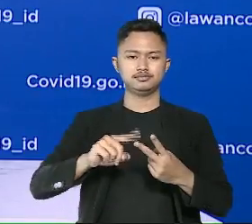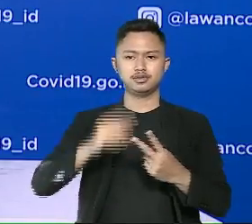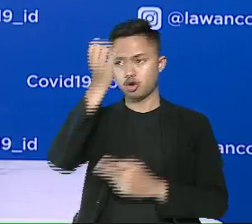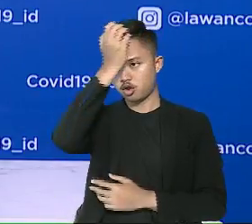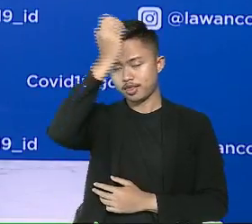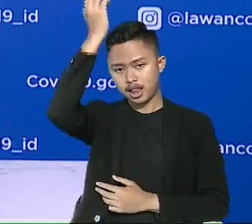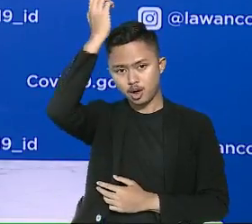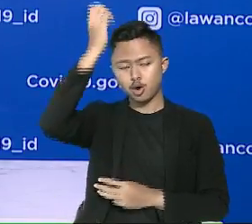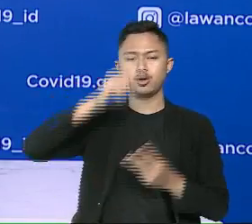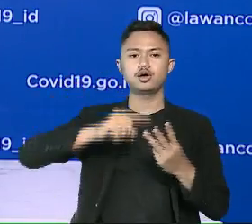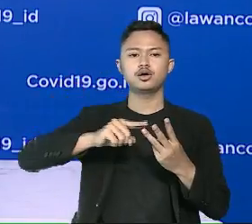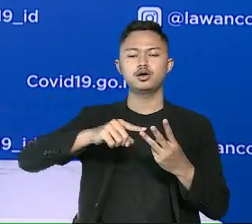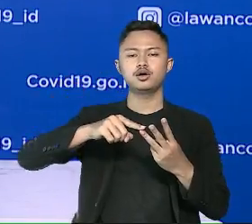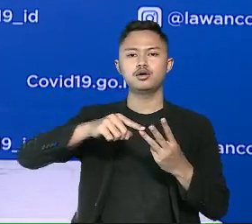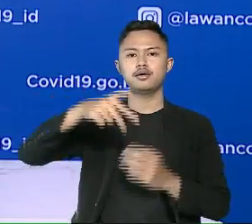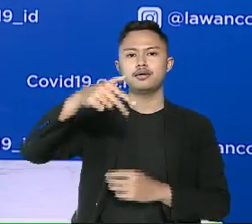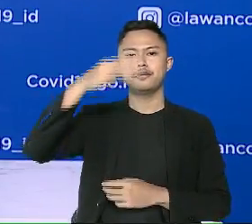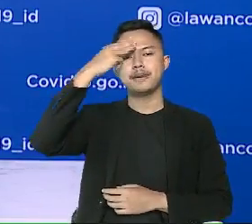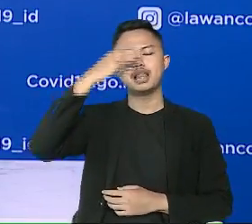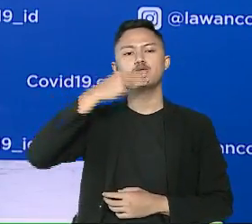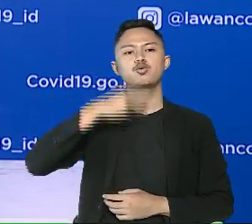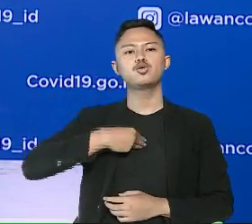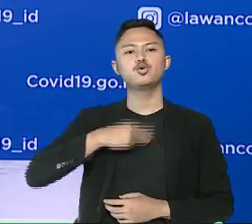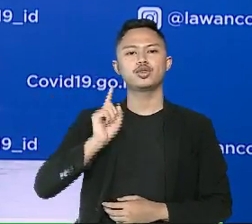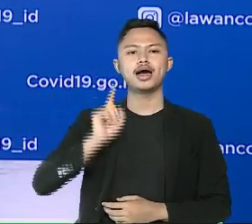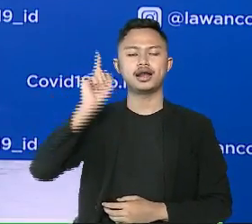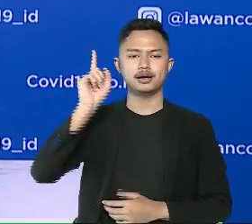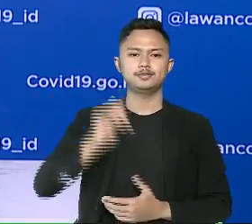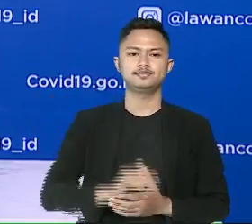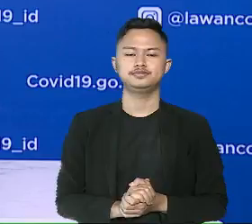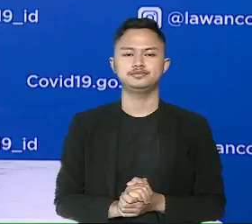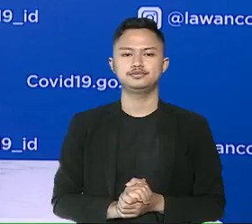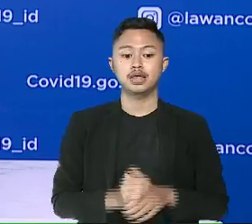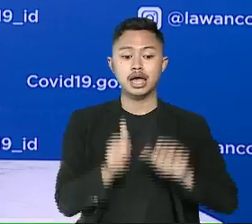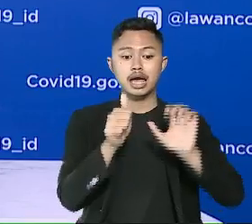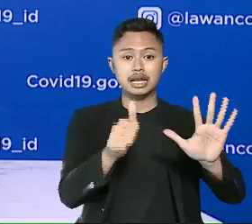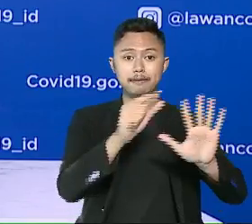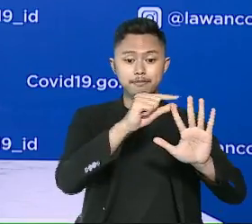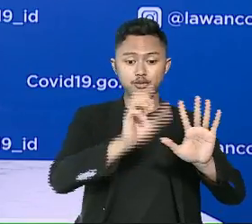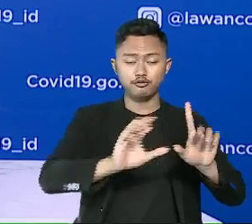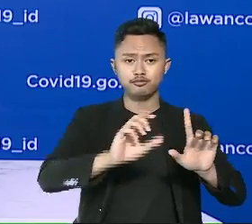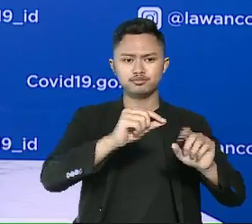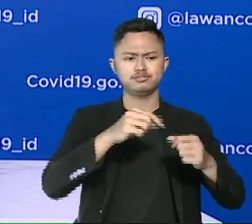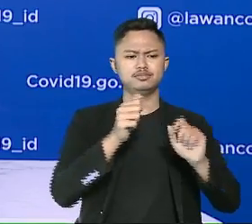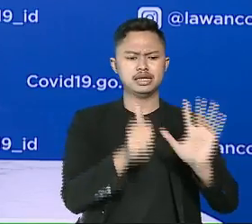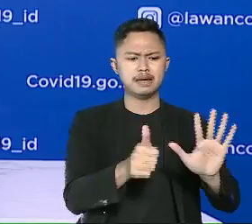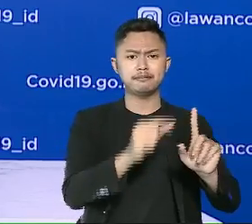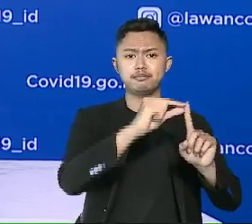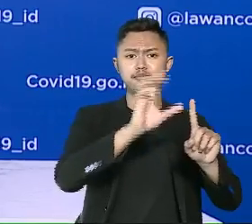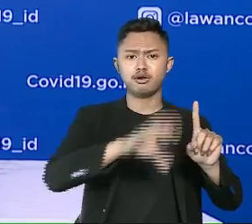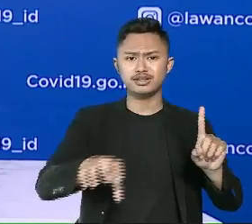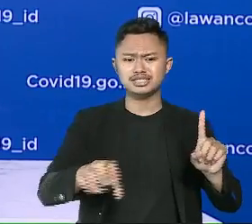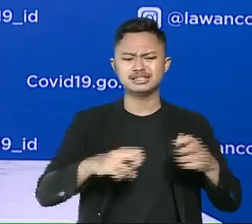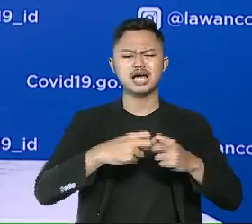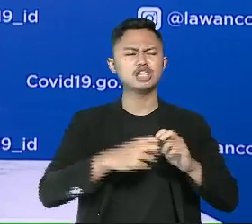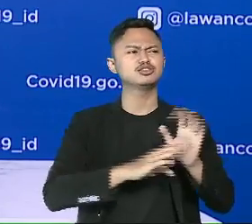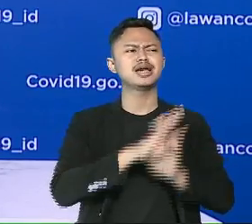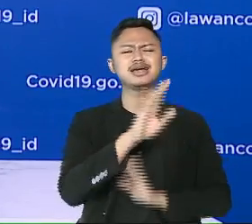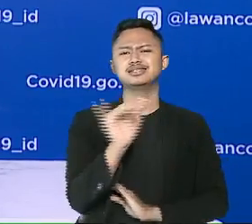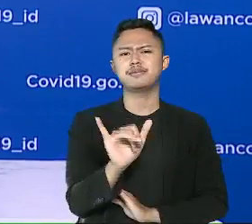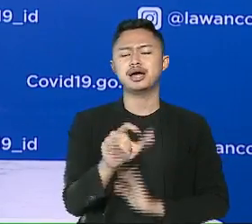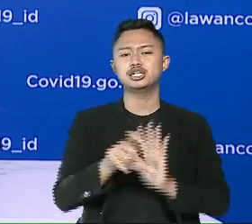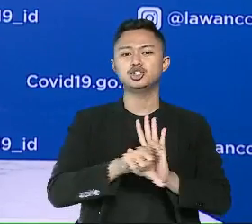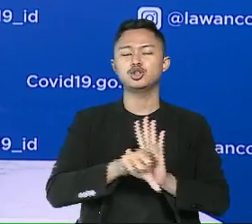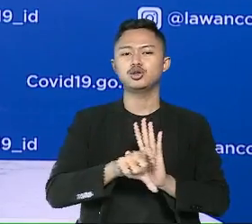Gorontalo, dan Maluku Utara. Serta 6 provinsi yang di minggu sebelumnya juga mengalami peningkatan, yaitu